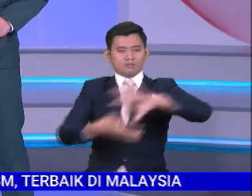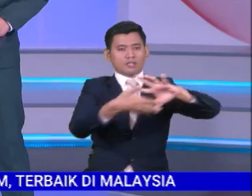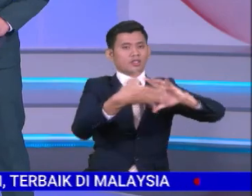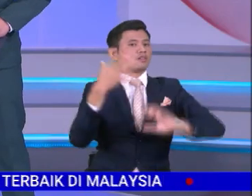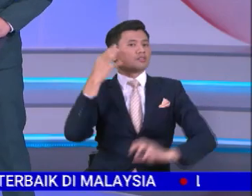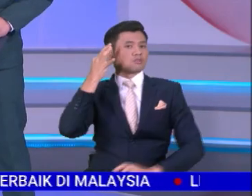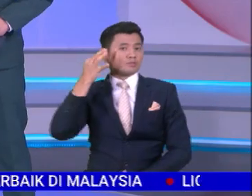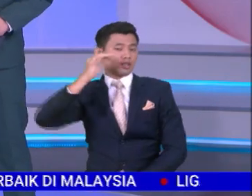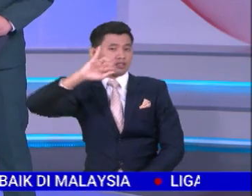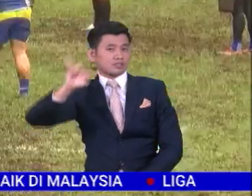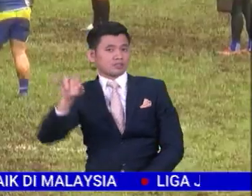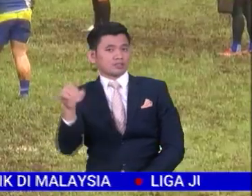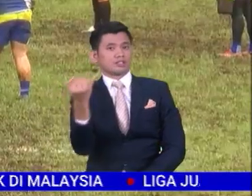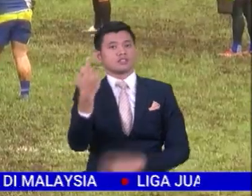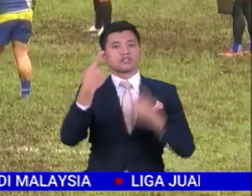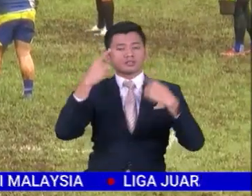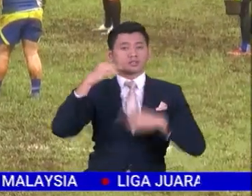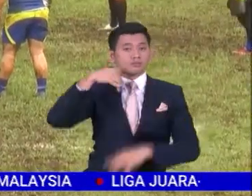semalam.